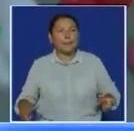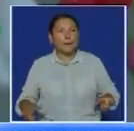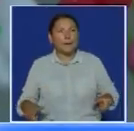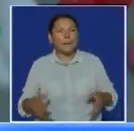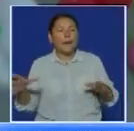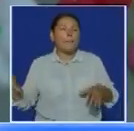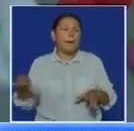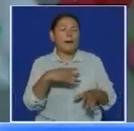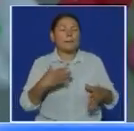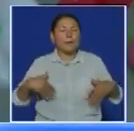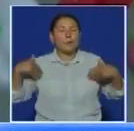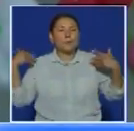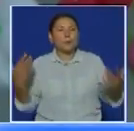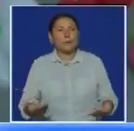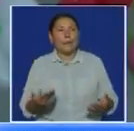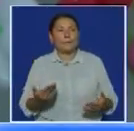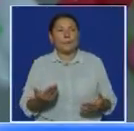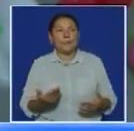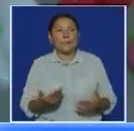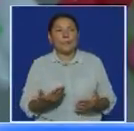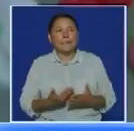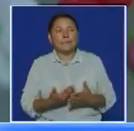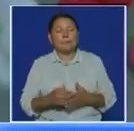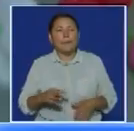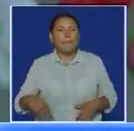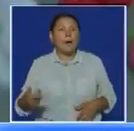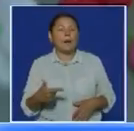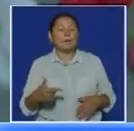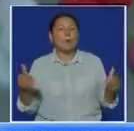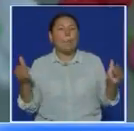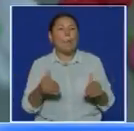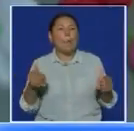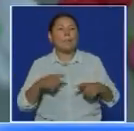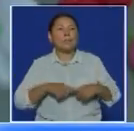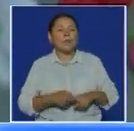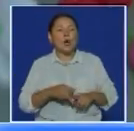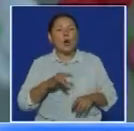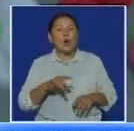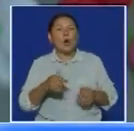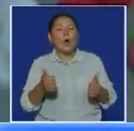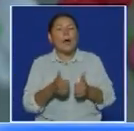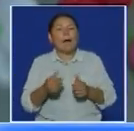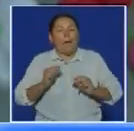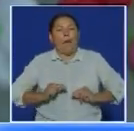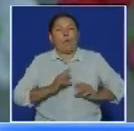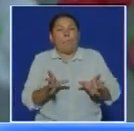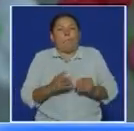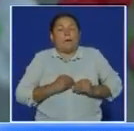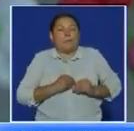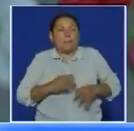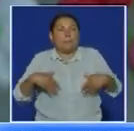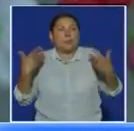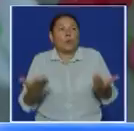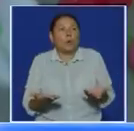тұрғындарында барлығында құттықтайым. Себебі бұл Маңғыстау техникалық колледжі ұжымын құттықтайым. Осы